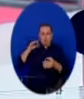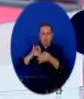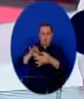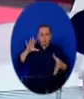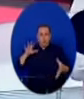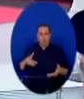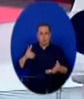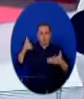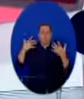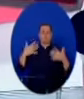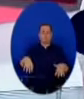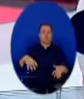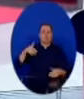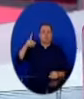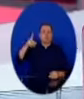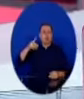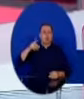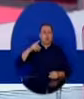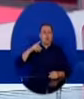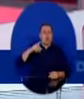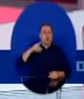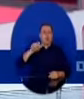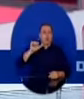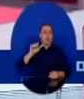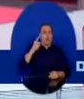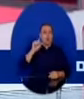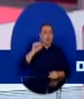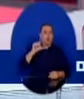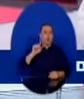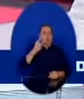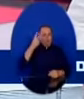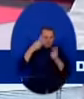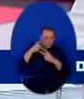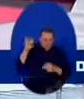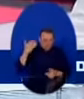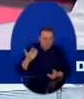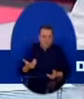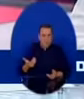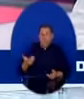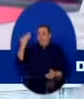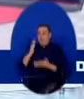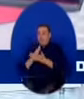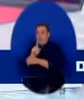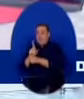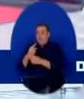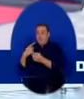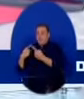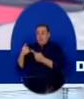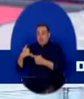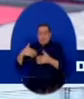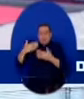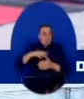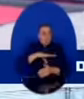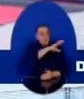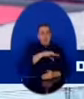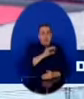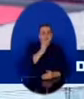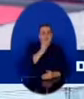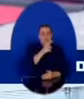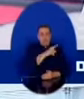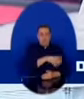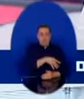אוסלו, אחרי התקופה שבה כן היה איזשהו שיח, אנחנו במצב שבו רוב הפלסטינים בגיל שלי לא פגשו מעולם